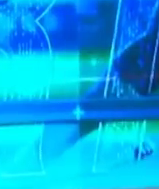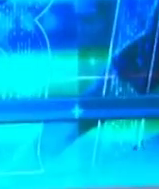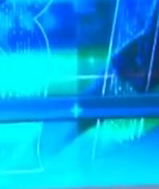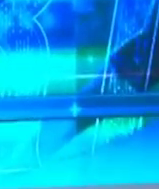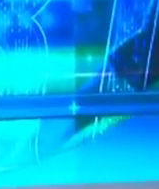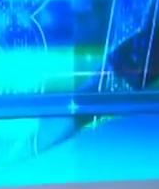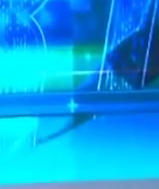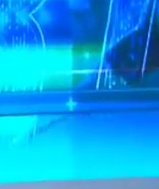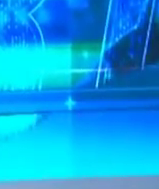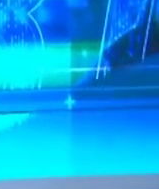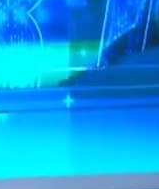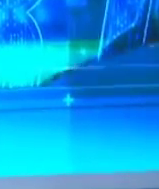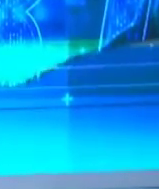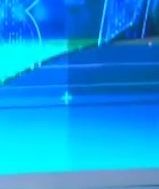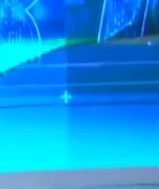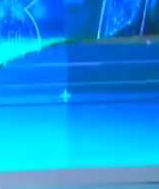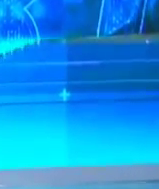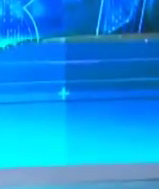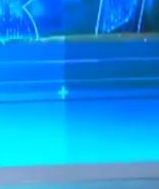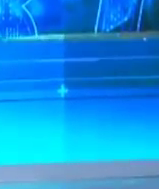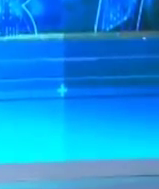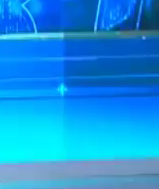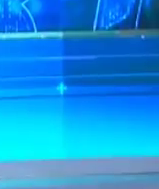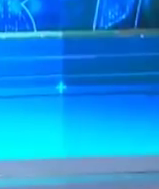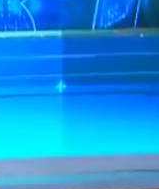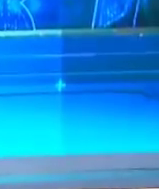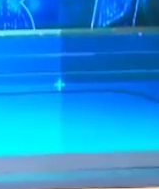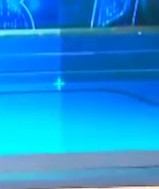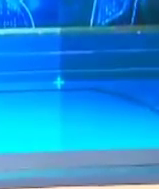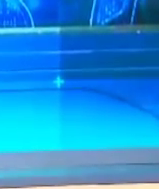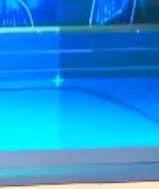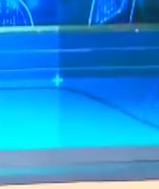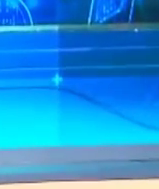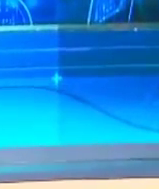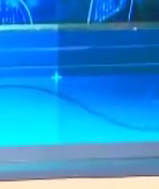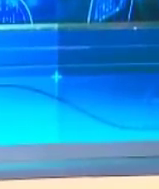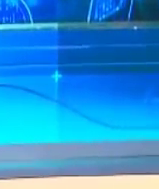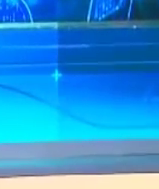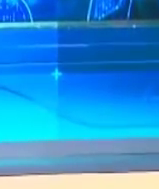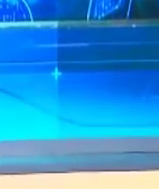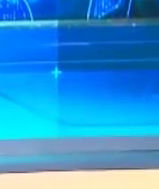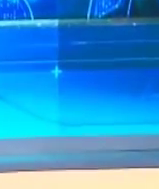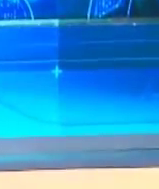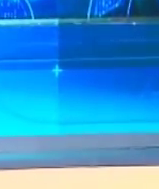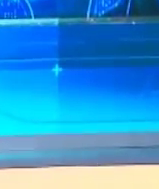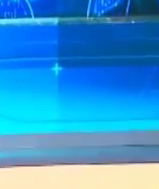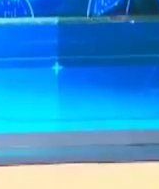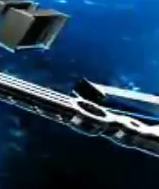последняя новость к данному часу. Следите за развитием событий вместе с командой «Хабар-24».